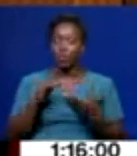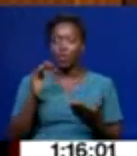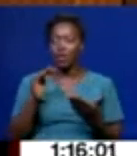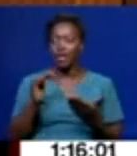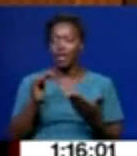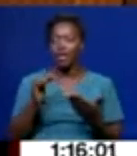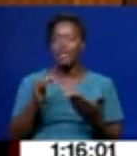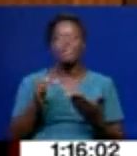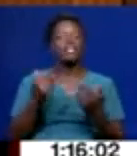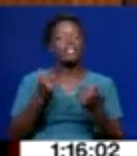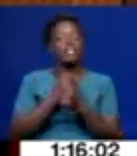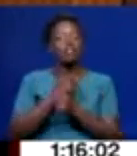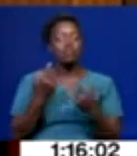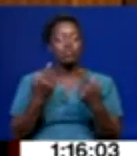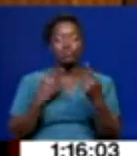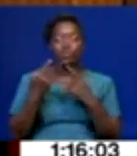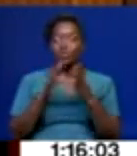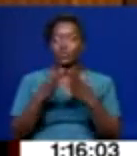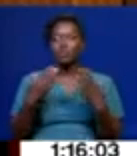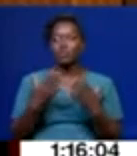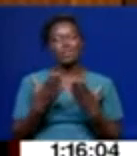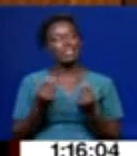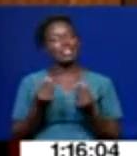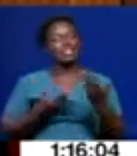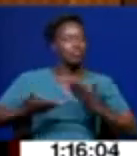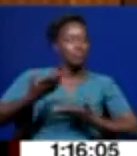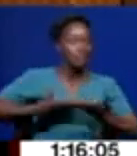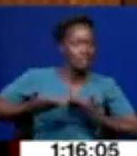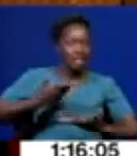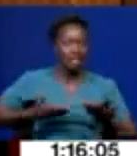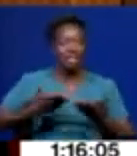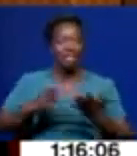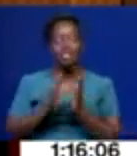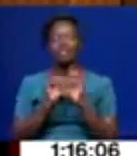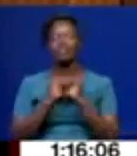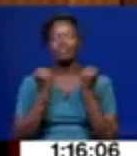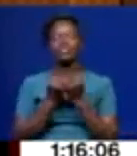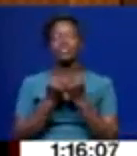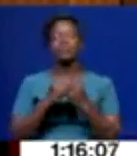anapenda kujumuika na watu, mtu ambaye ni rahisi wa kutangamana,